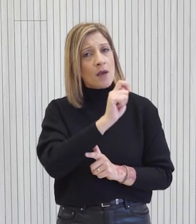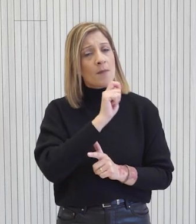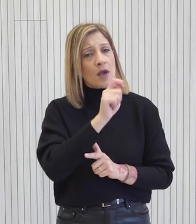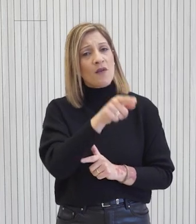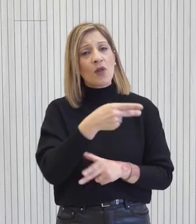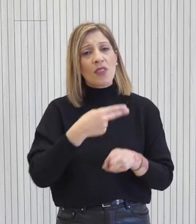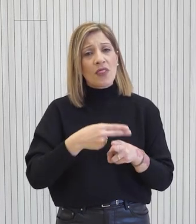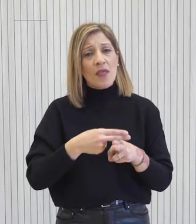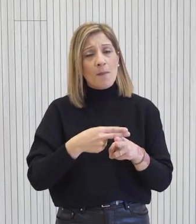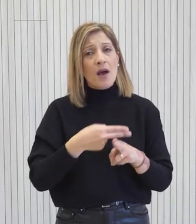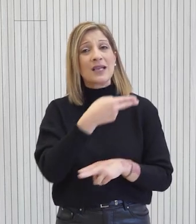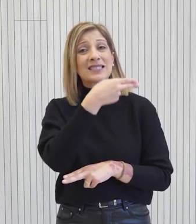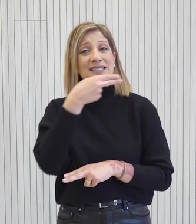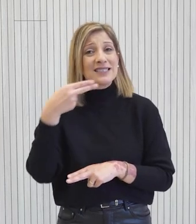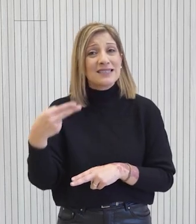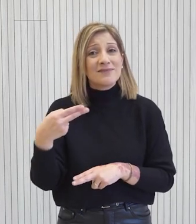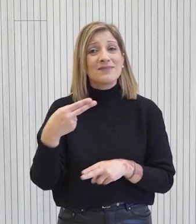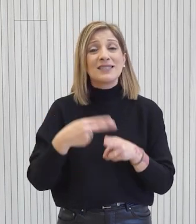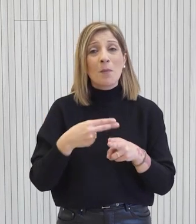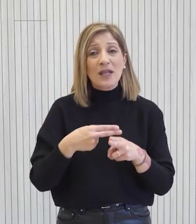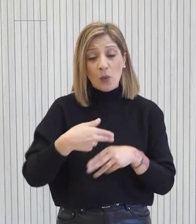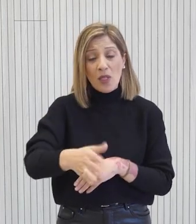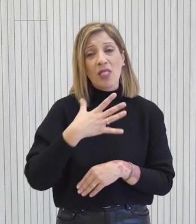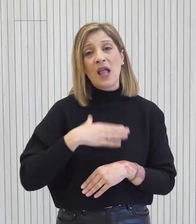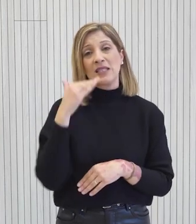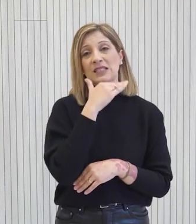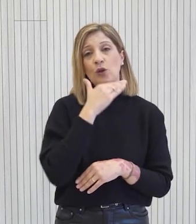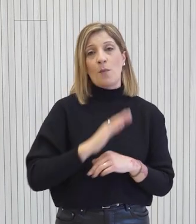και έθεσε τη σημασία του διορισμού ενός απεσταλμένου το συντομότερο δυνατόν.